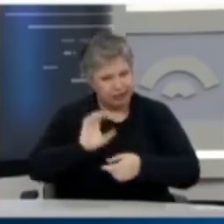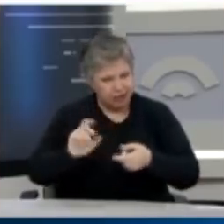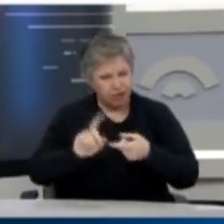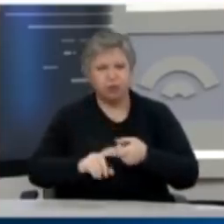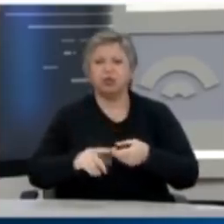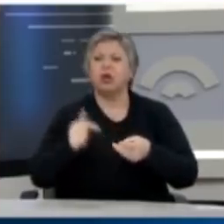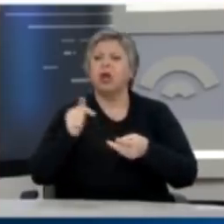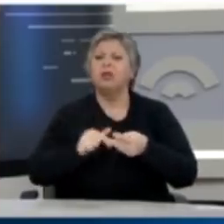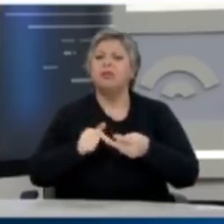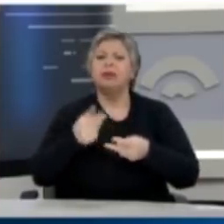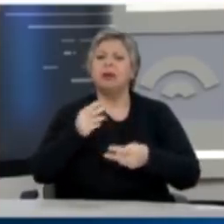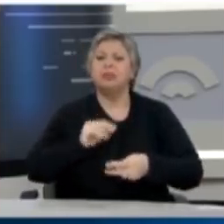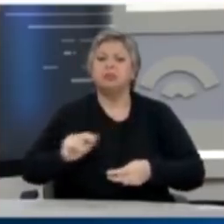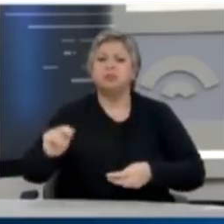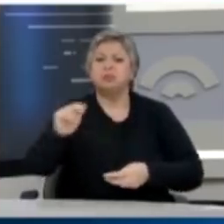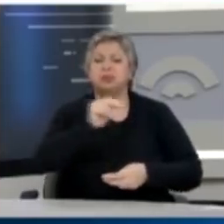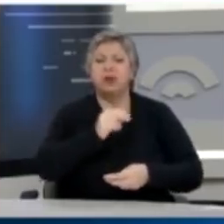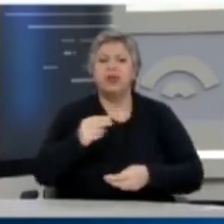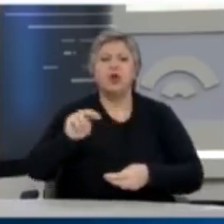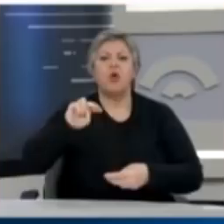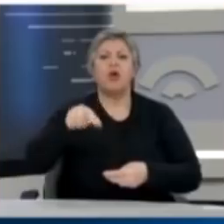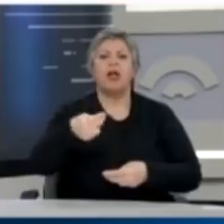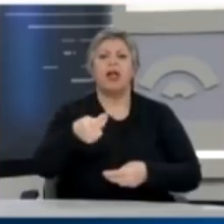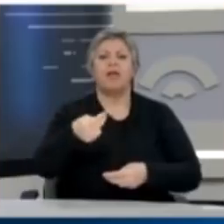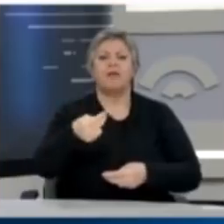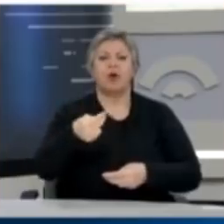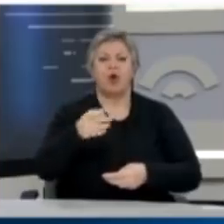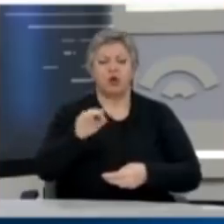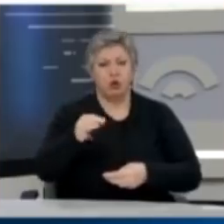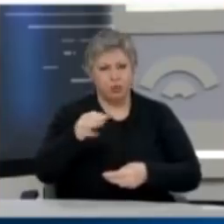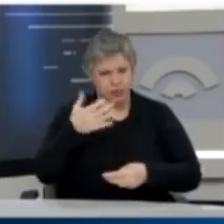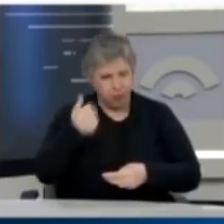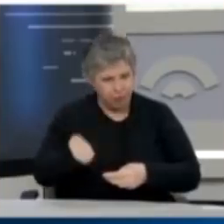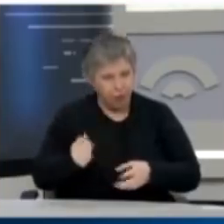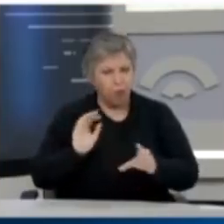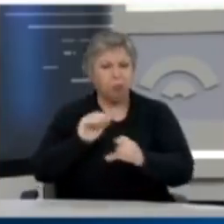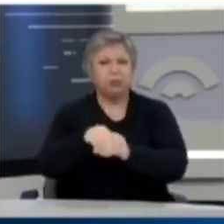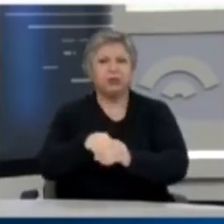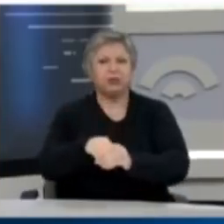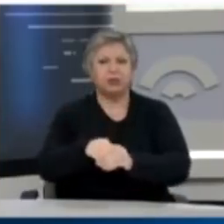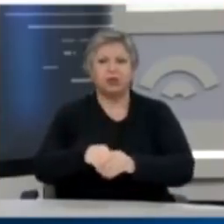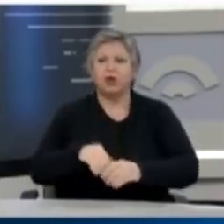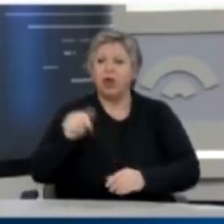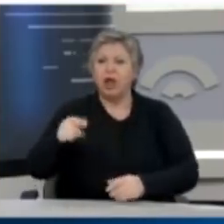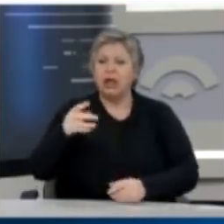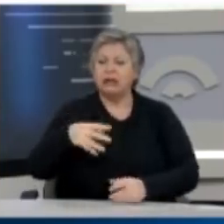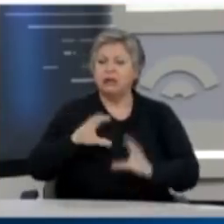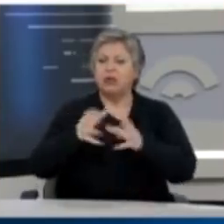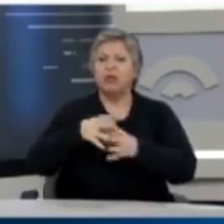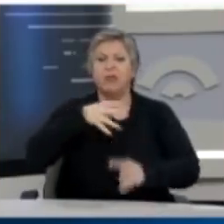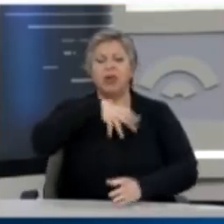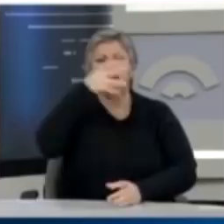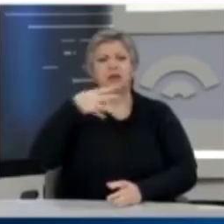Οικονομική Νομισματική Ένωση, την ΟΝΕ. Και εσείς, κύριοι του ΣΥΡΙΖΑ, έχετε γίνει πλέον ο καλύτερος προπαγανδιστής